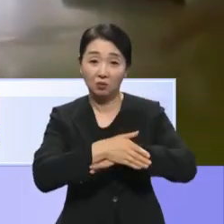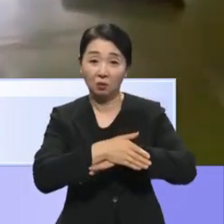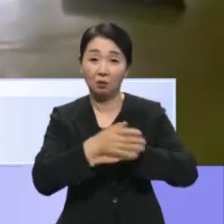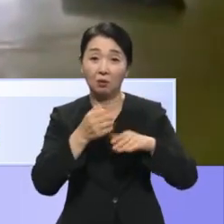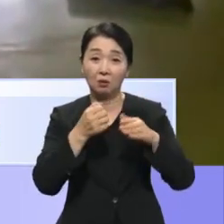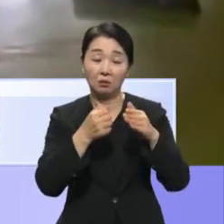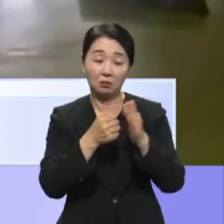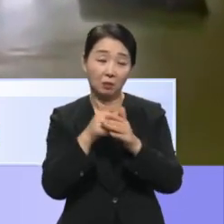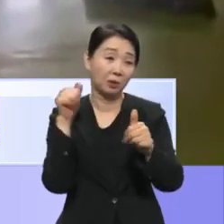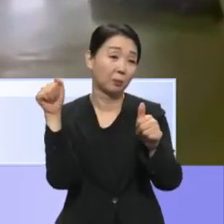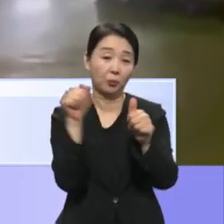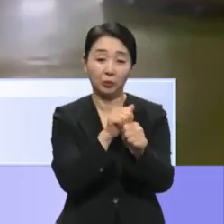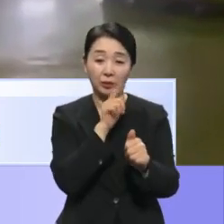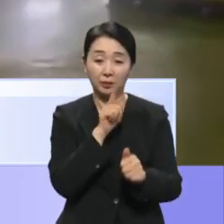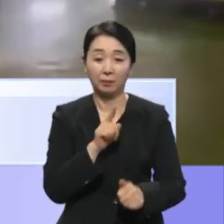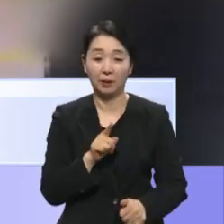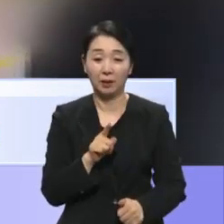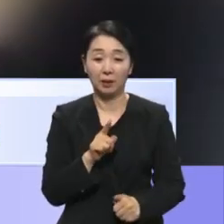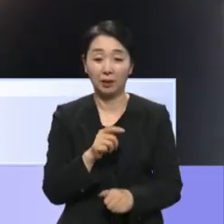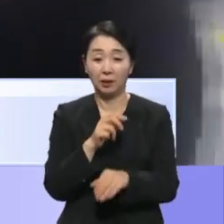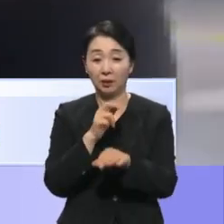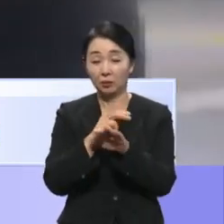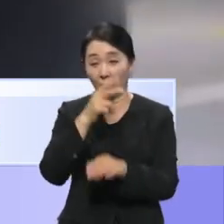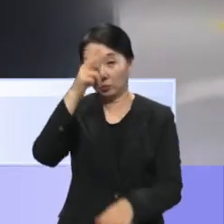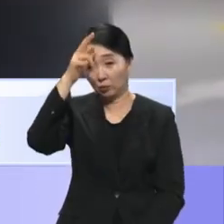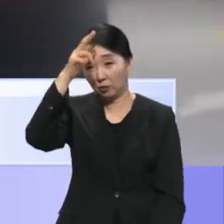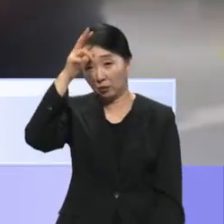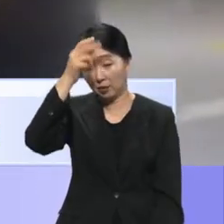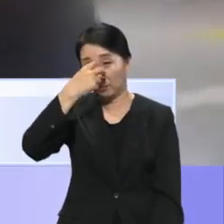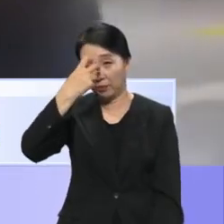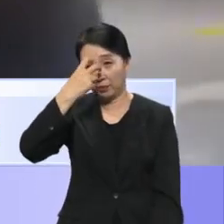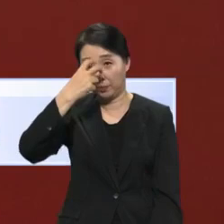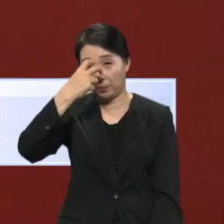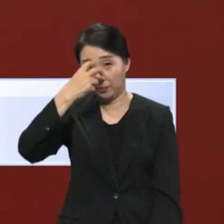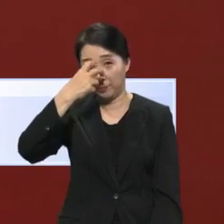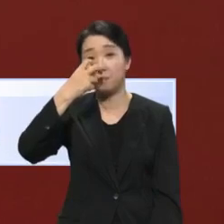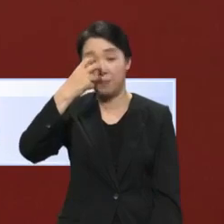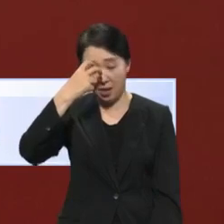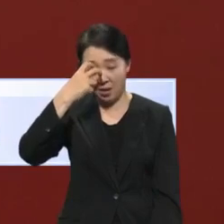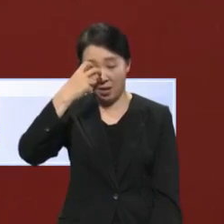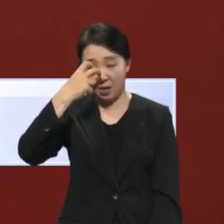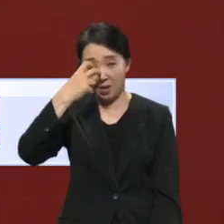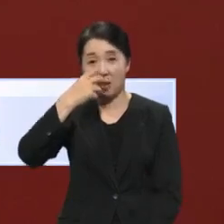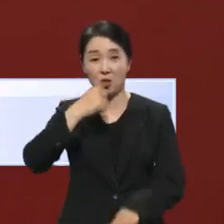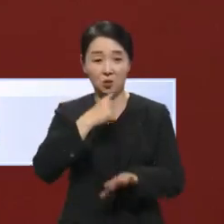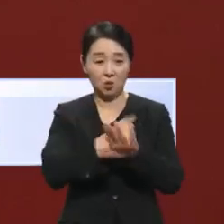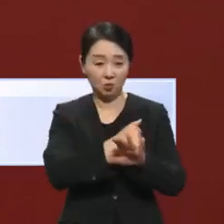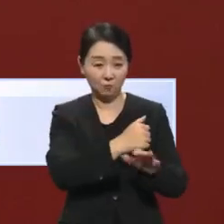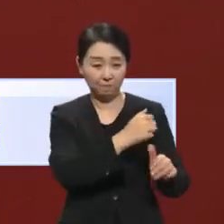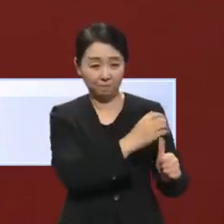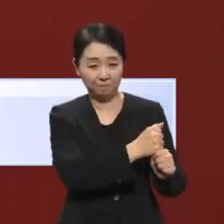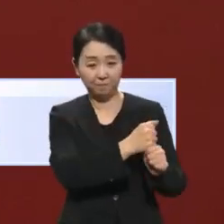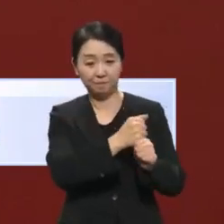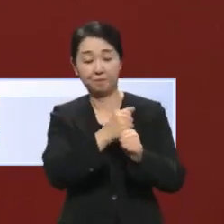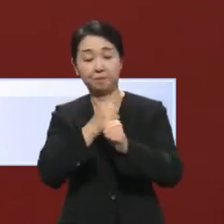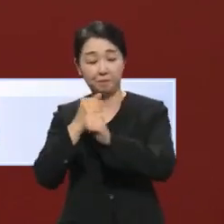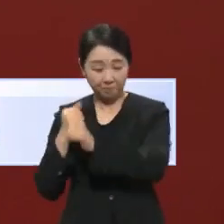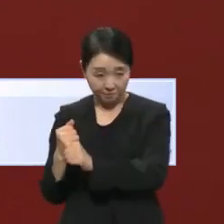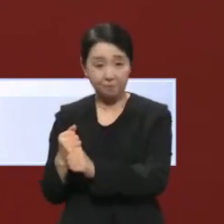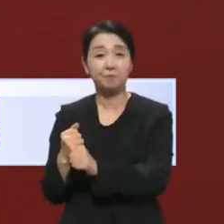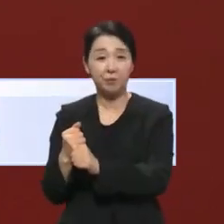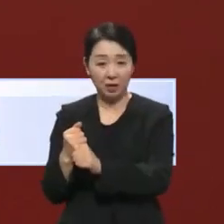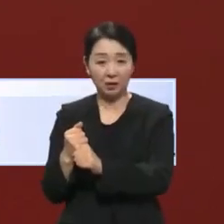고밝혀졌습니다. 경찰은해당사건을조사했고, 조사결과 피해자가